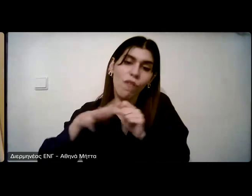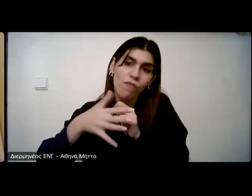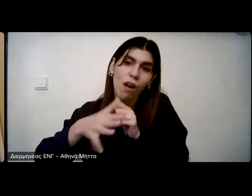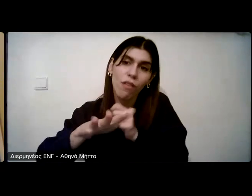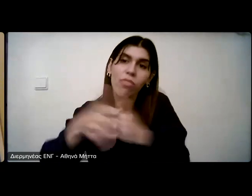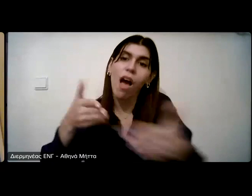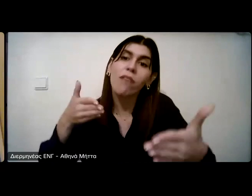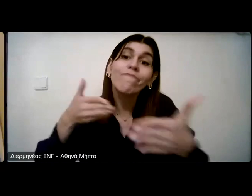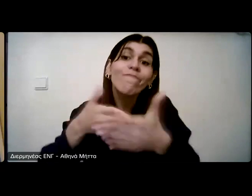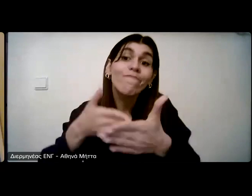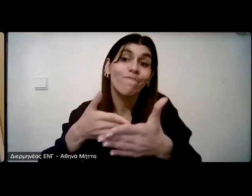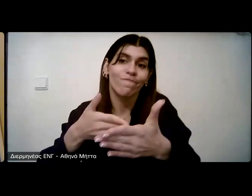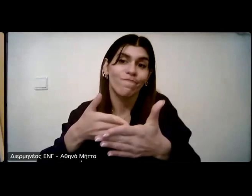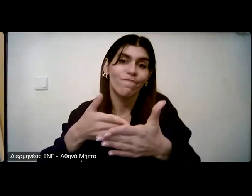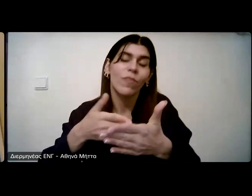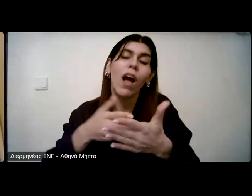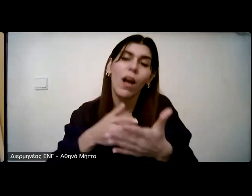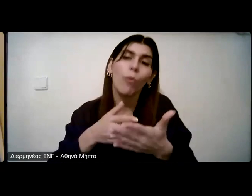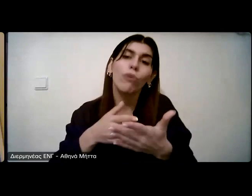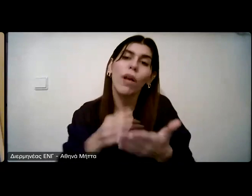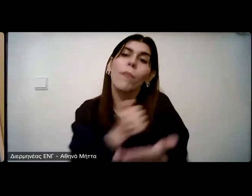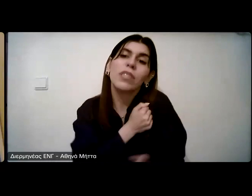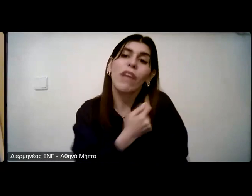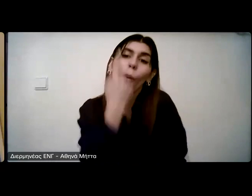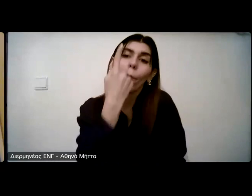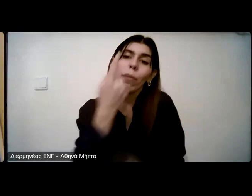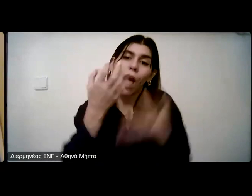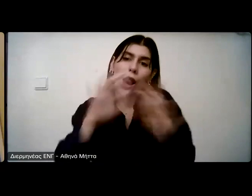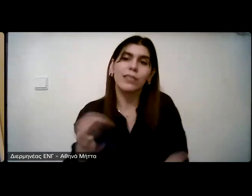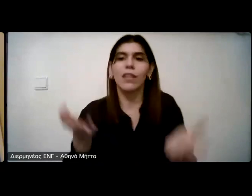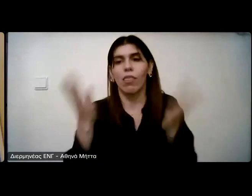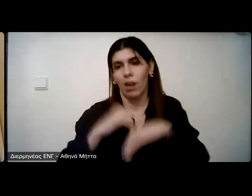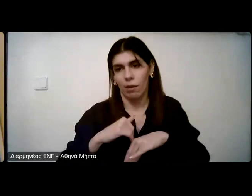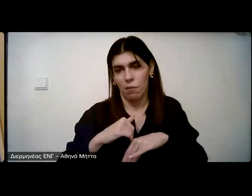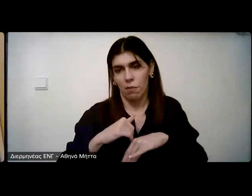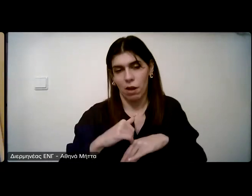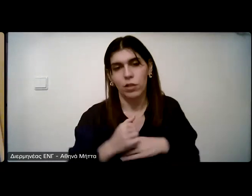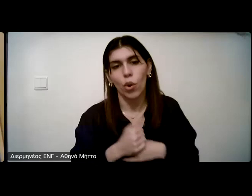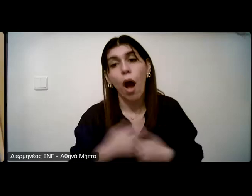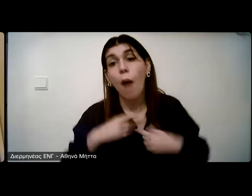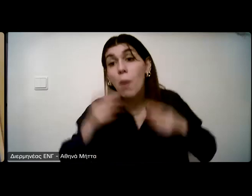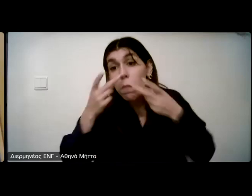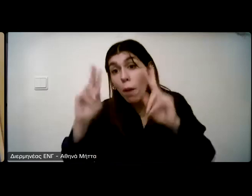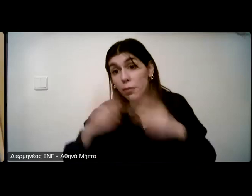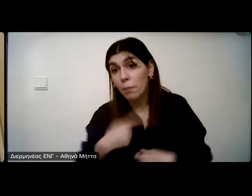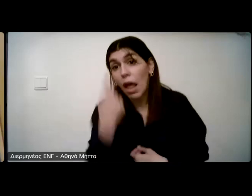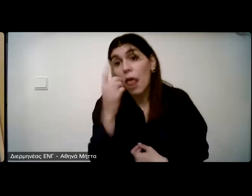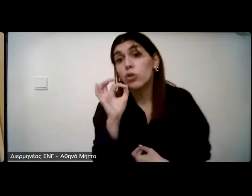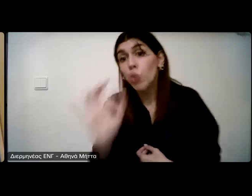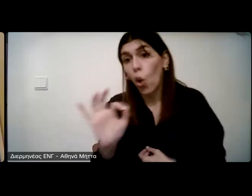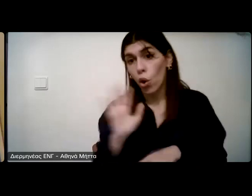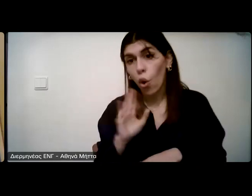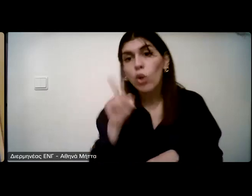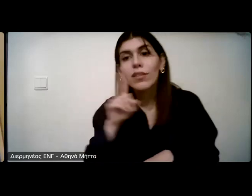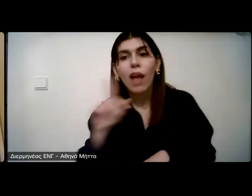το θεωρώ μάλλον απίθανο. Θα ήθελα τώρα να κάνω μία παρατήρηση, ένα σχόλιο πάνω σε αυτά που μας είπε η κυρία Δαλακούρη, η